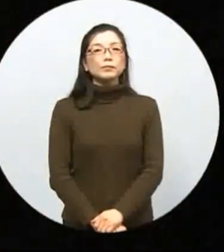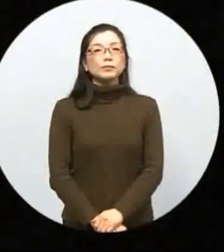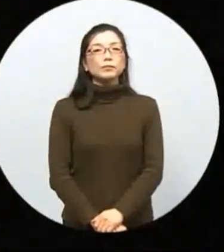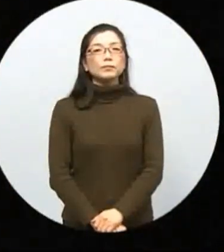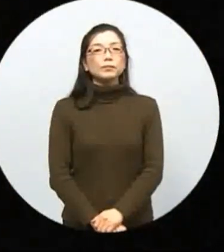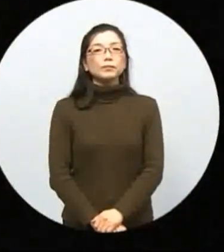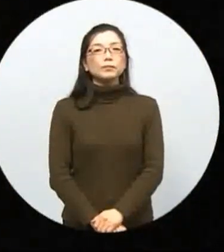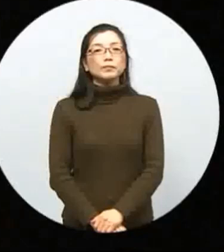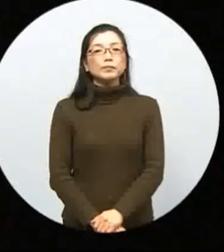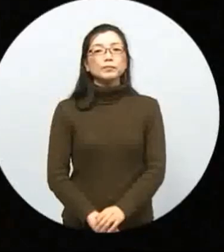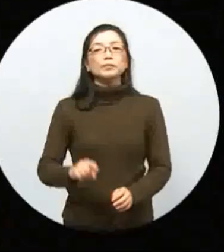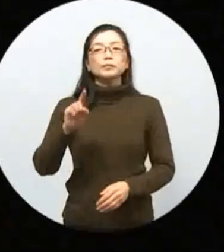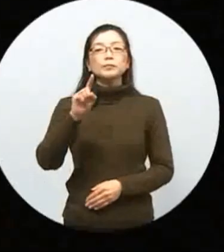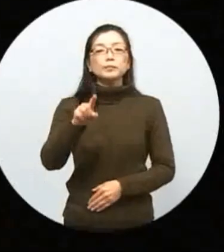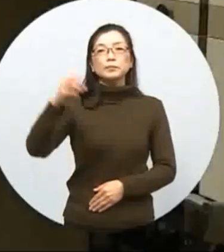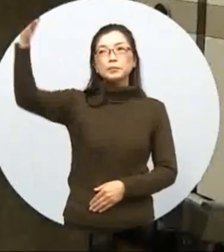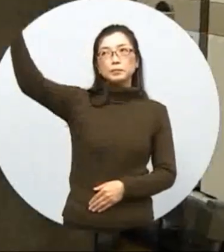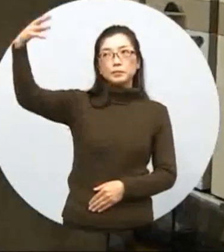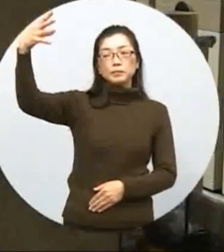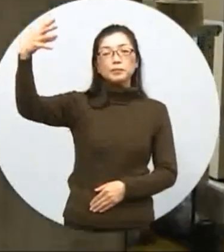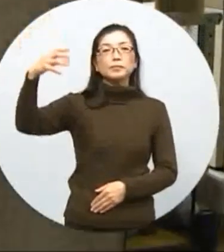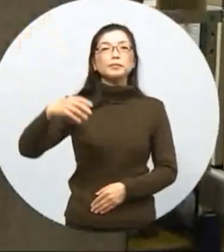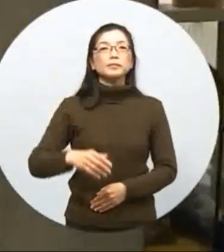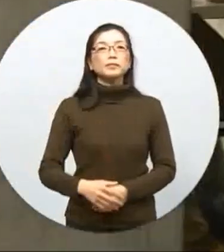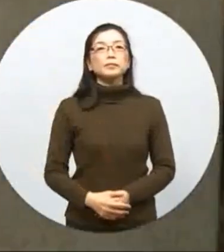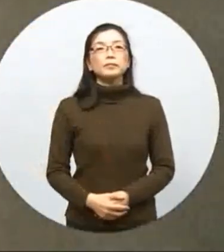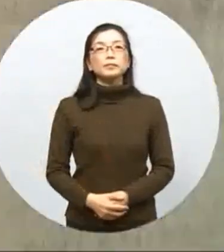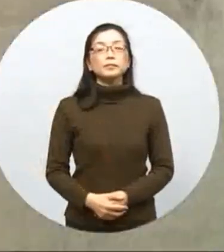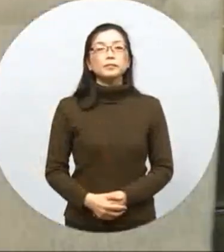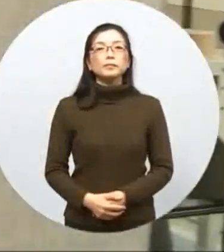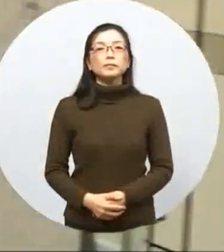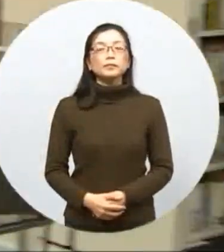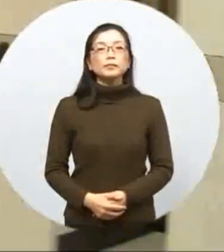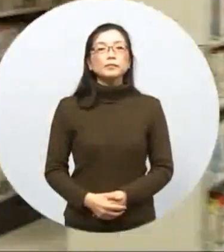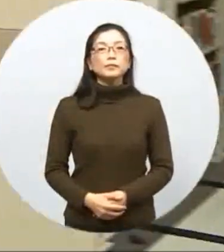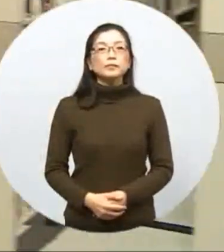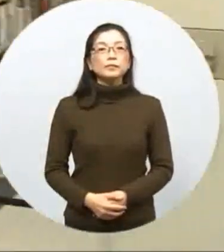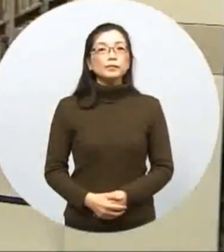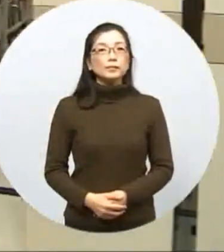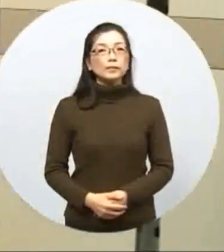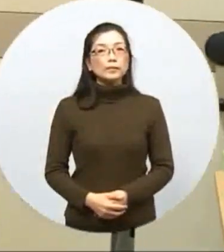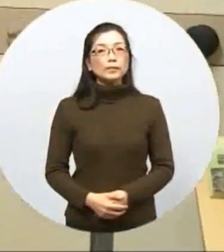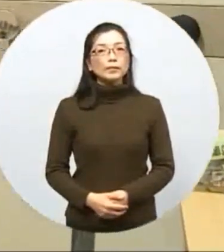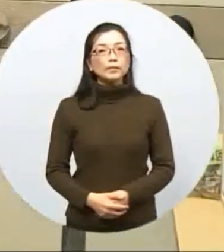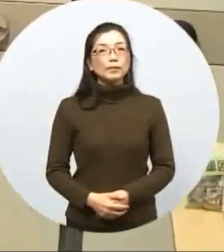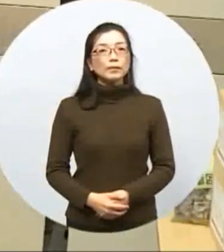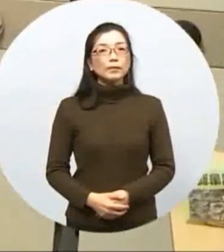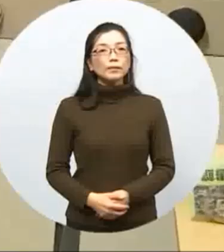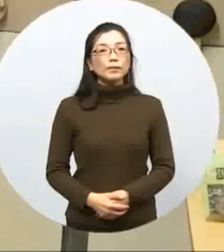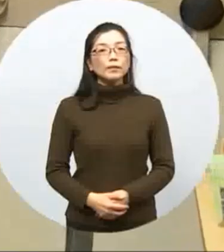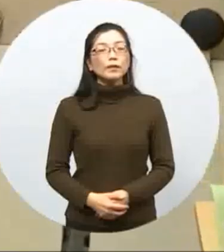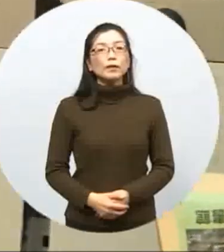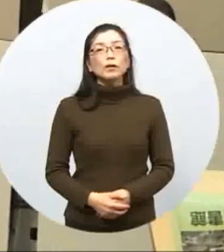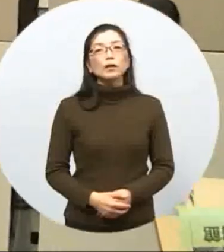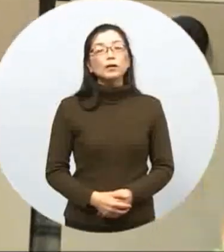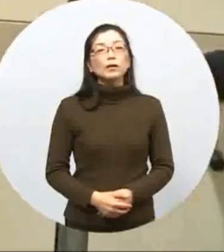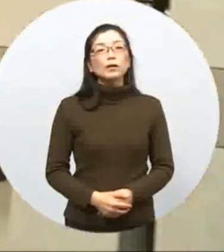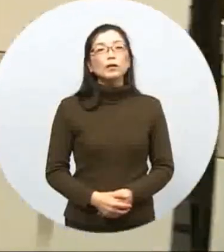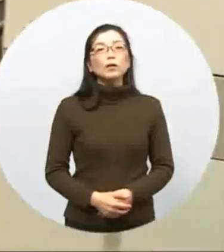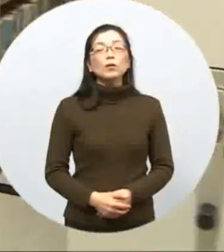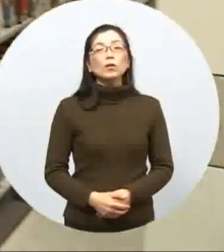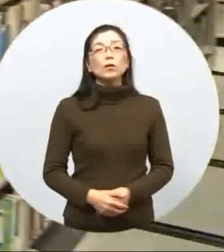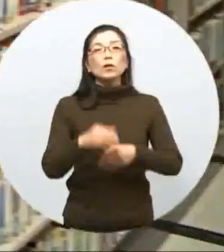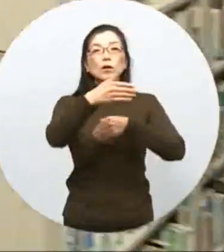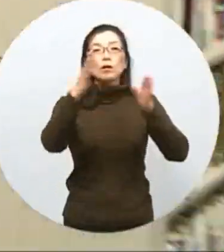電気をつけますね。よいしょ、はい、ということで、こちら、書庫1に関